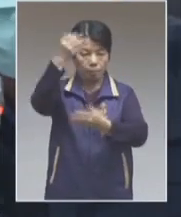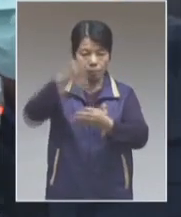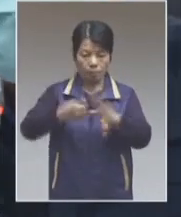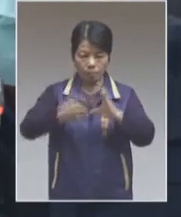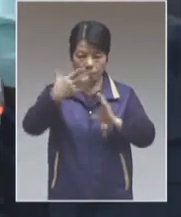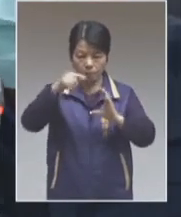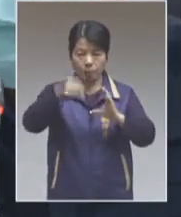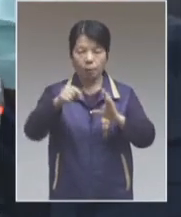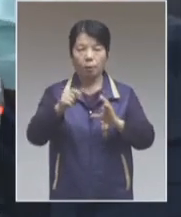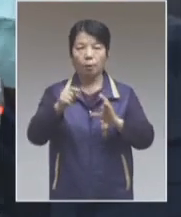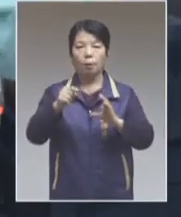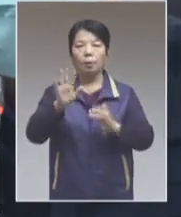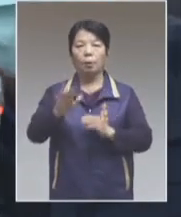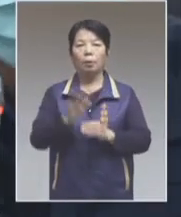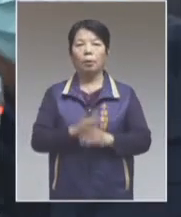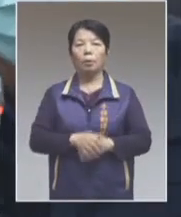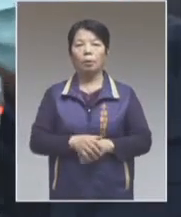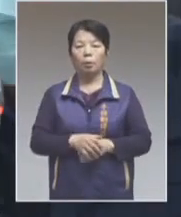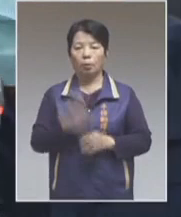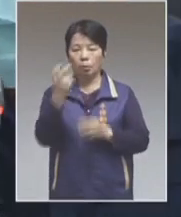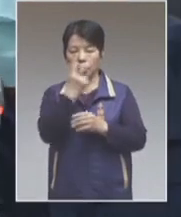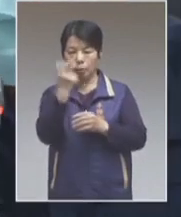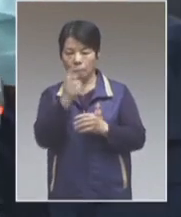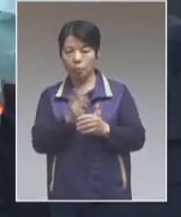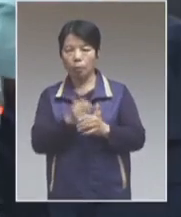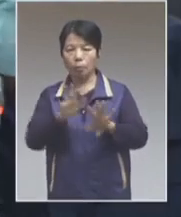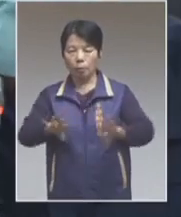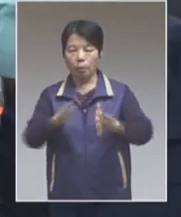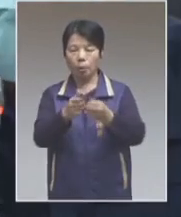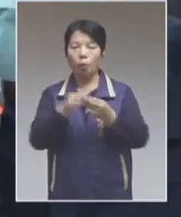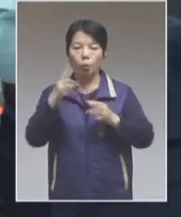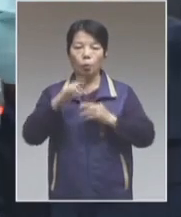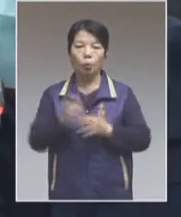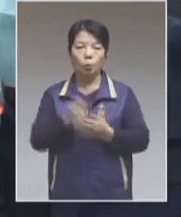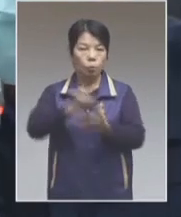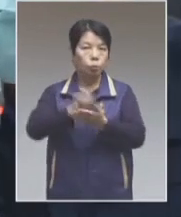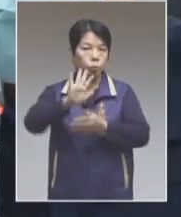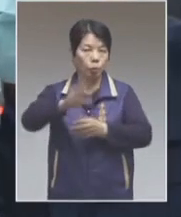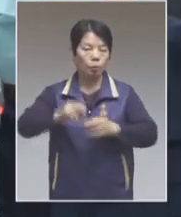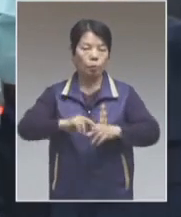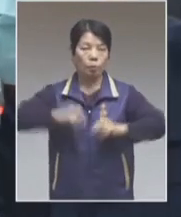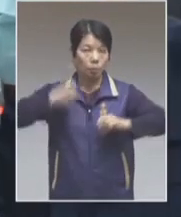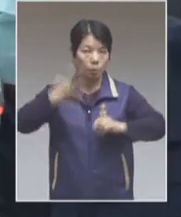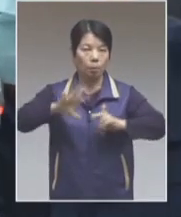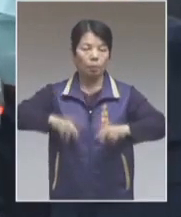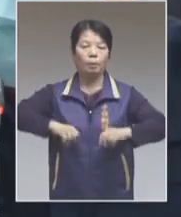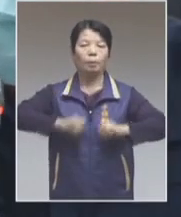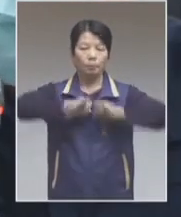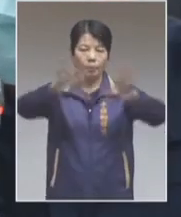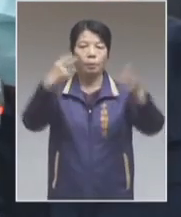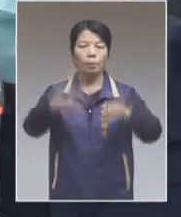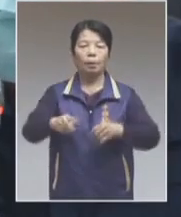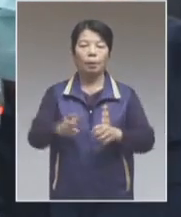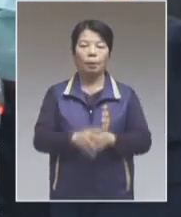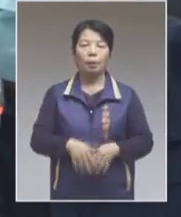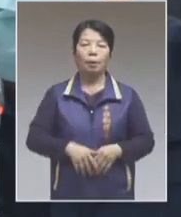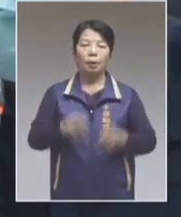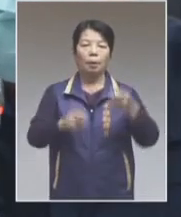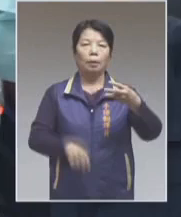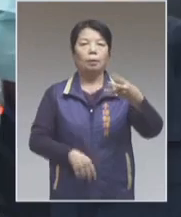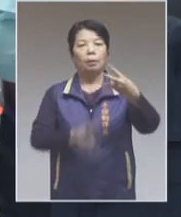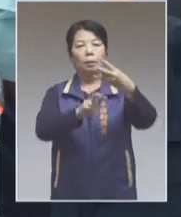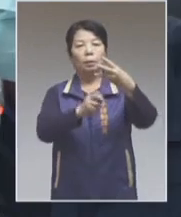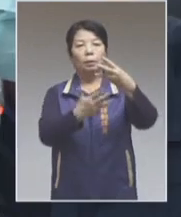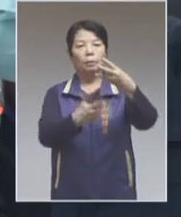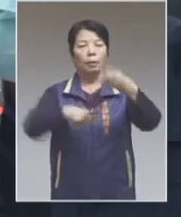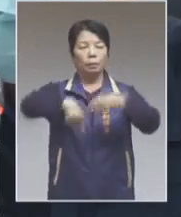一个这个稽证，那我们也会随时更新公布。那28号，好，他有到桥头糖厂这边的桥